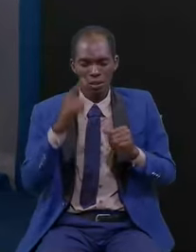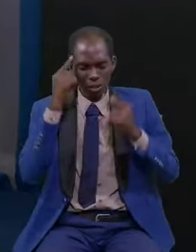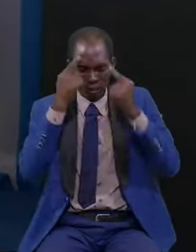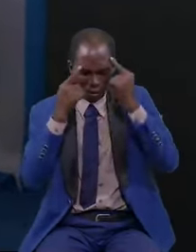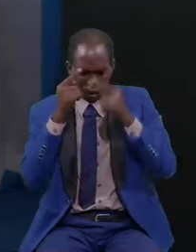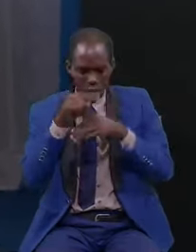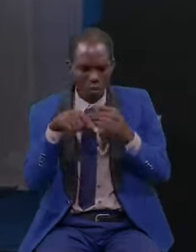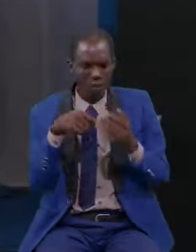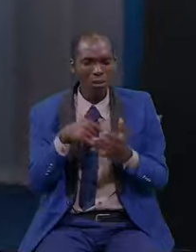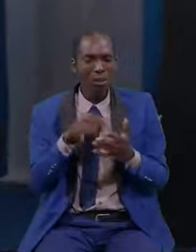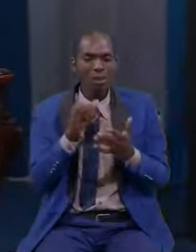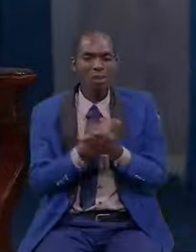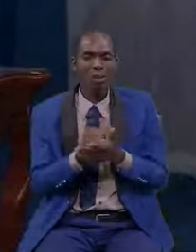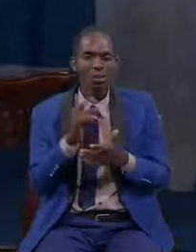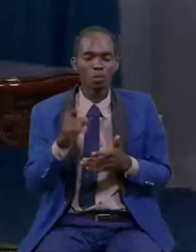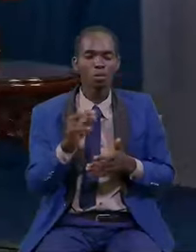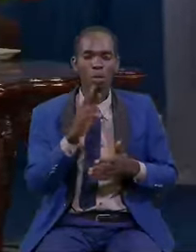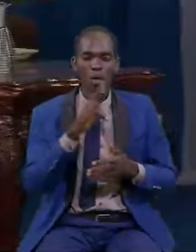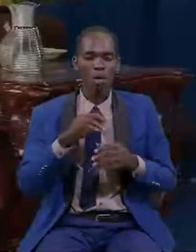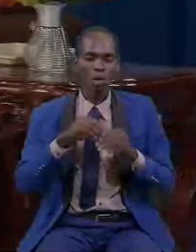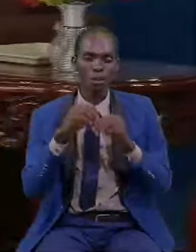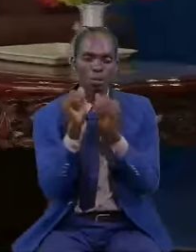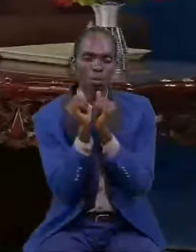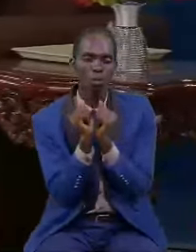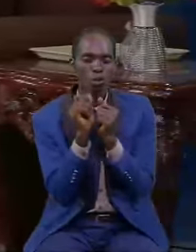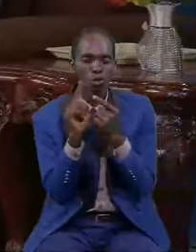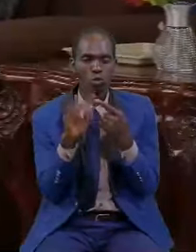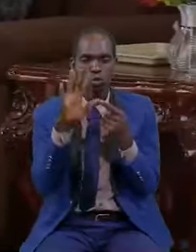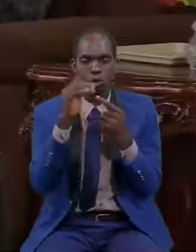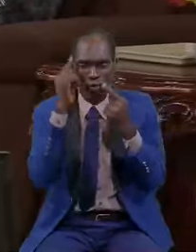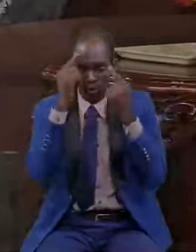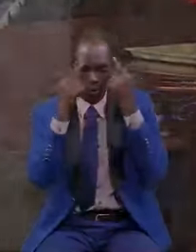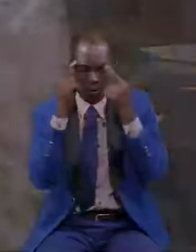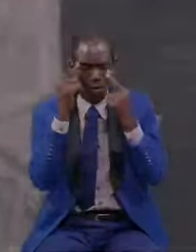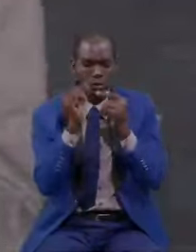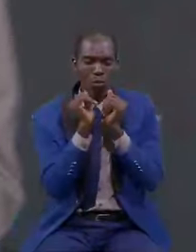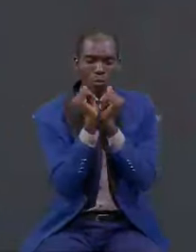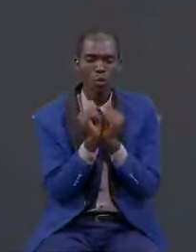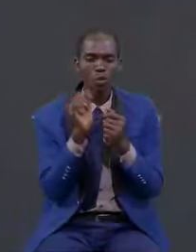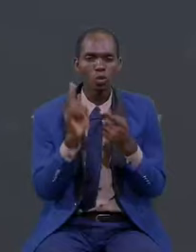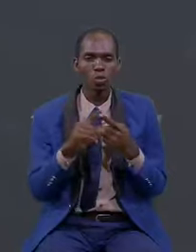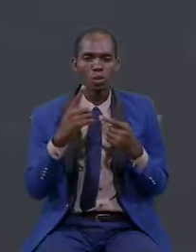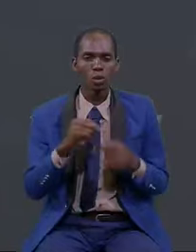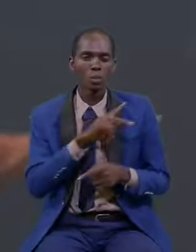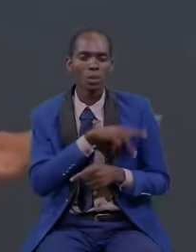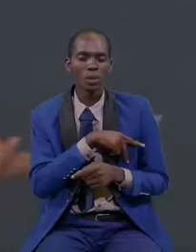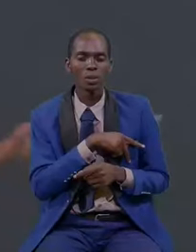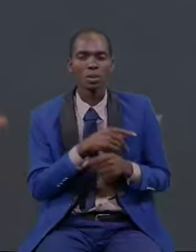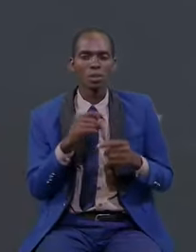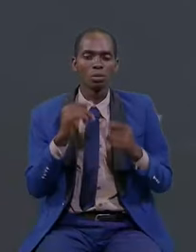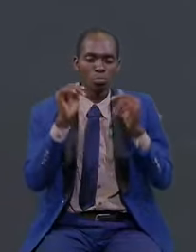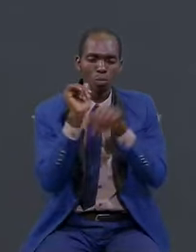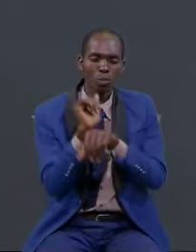penser à ceci, que vous êtes asservi à ces pensées, à ces personnalités, à ces